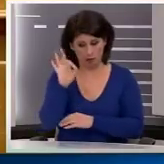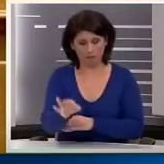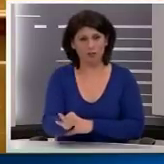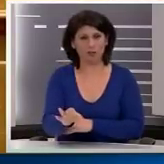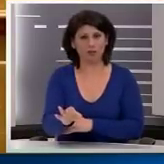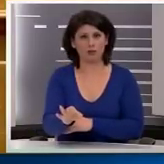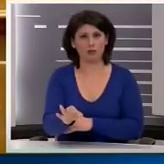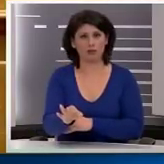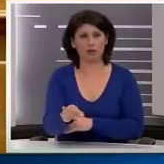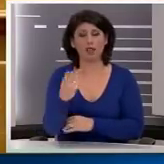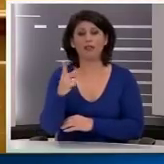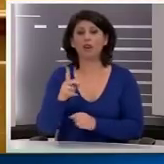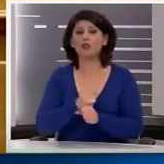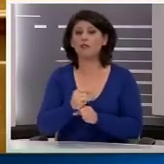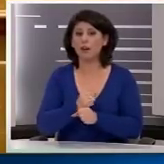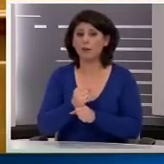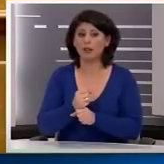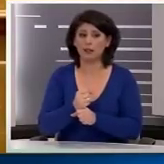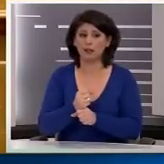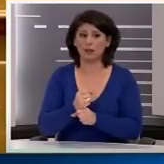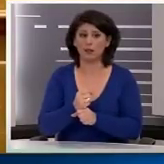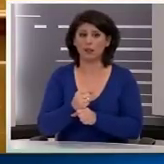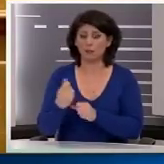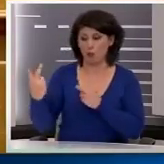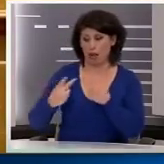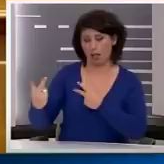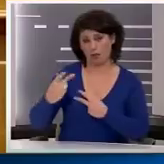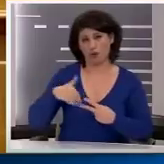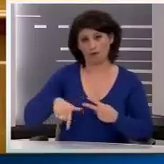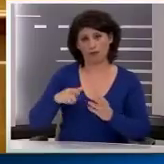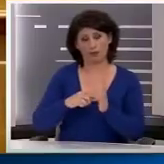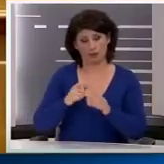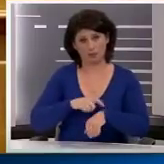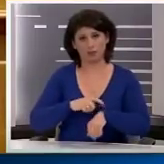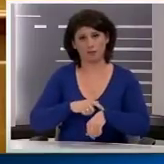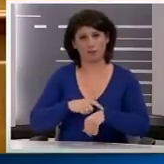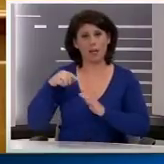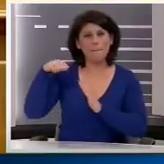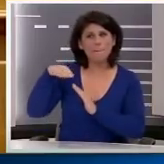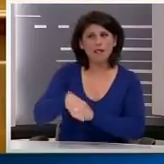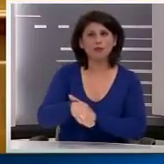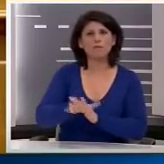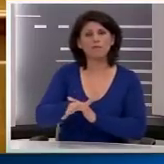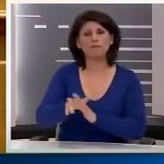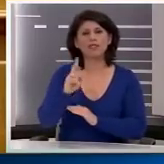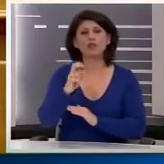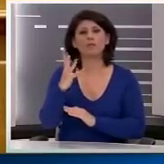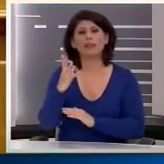τα υποτιθέμενα 200 φάρμακα στα οποία αναφέρεται το κατηγορητήριο, οδήγησε σε μία μείωση γύρω